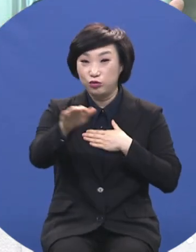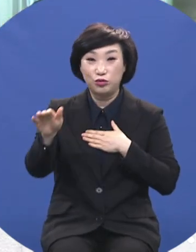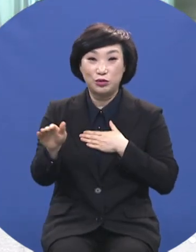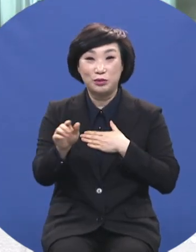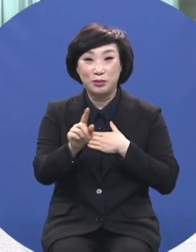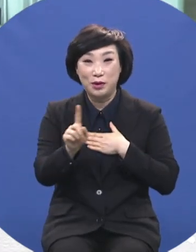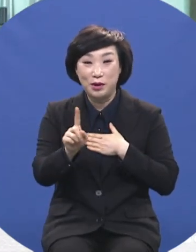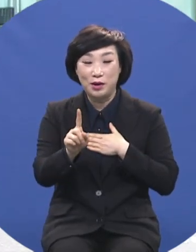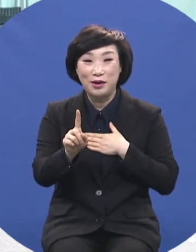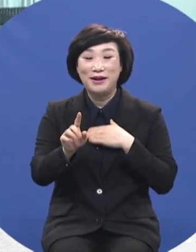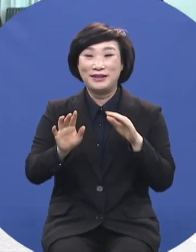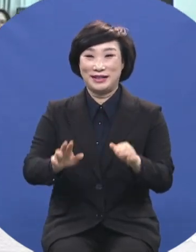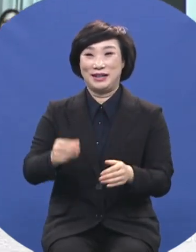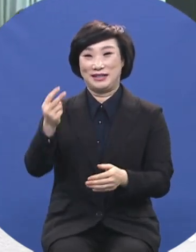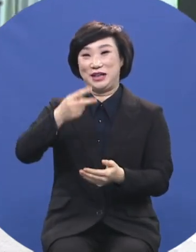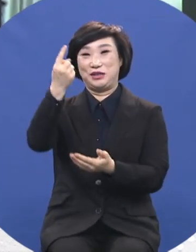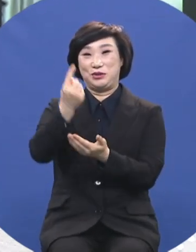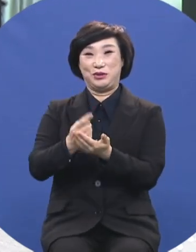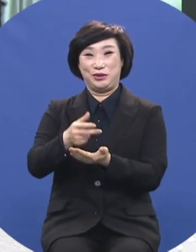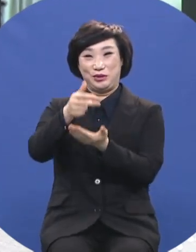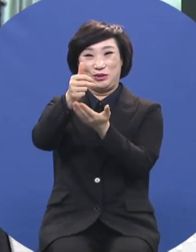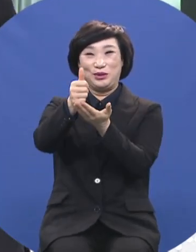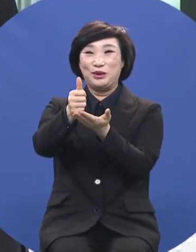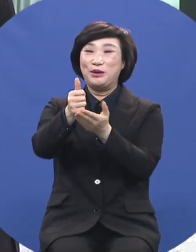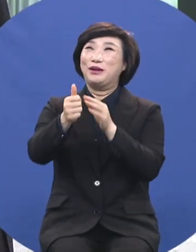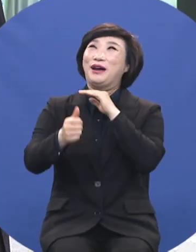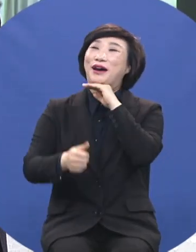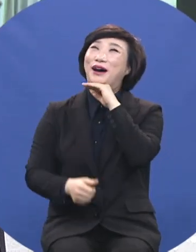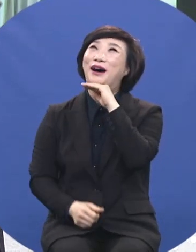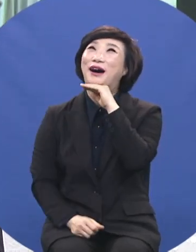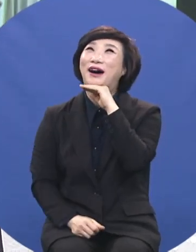정말로 재림하시는 재림의 주님을